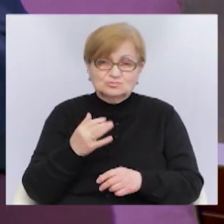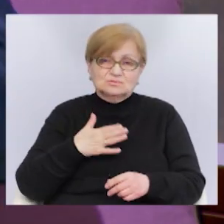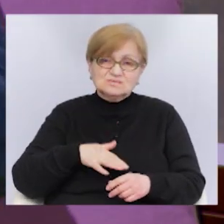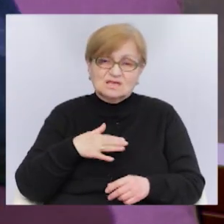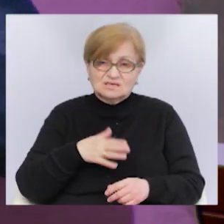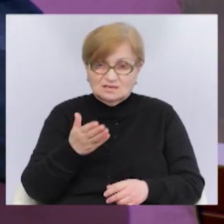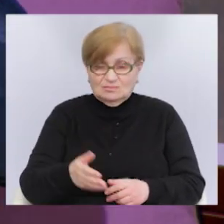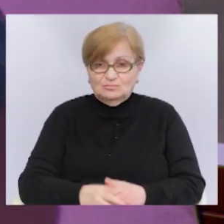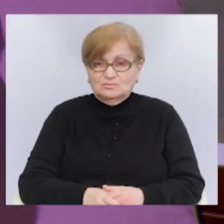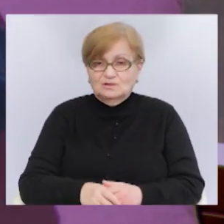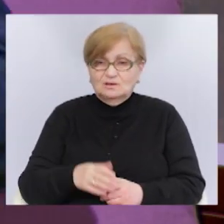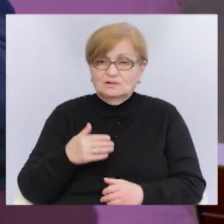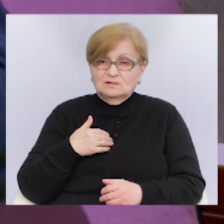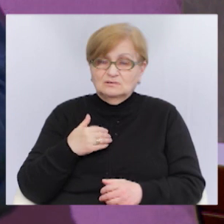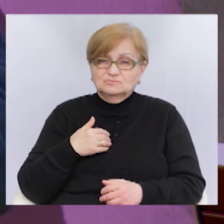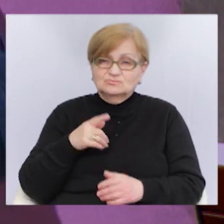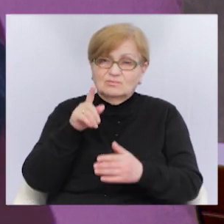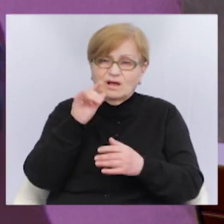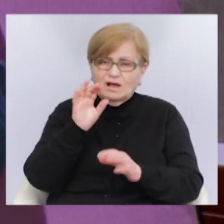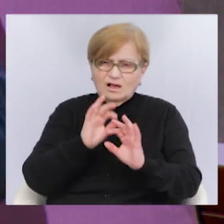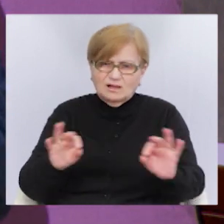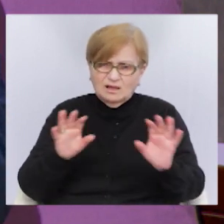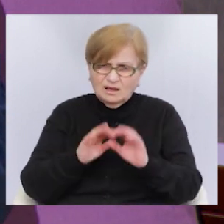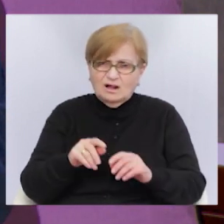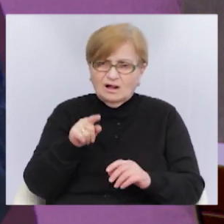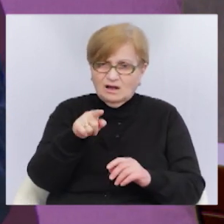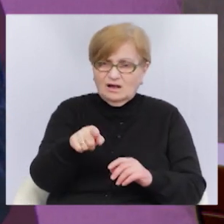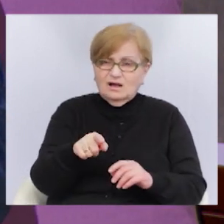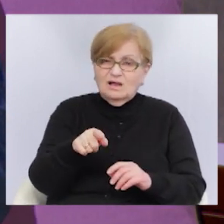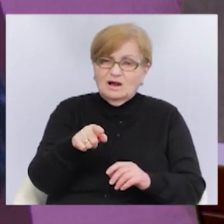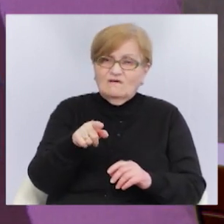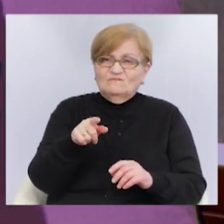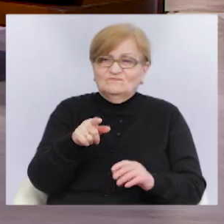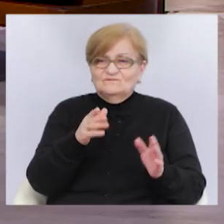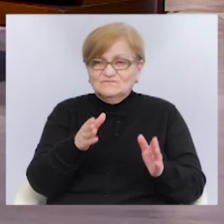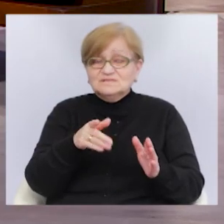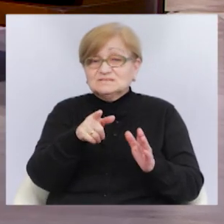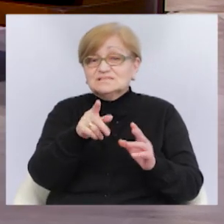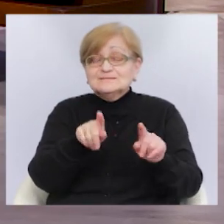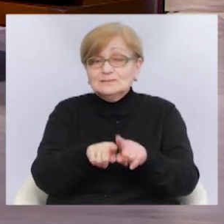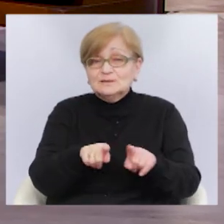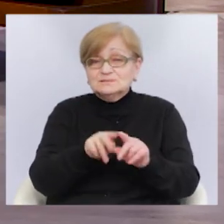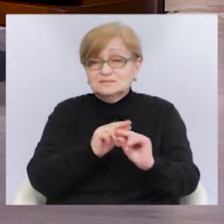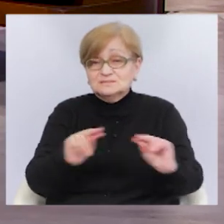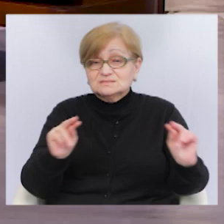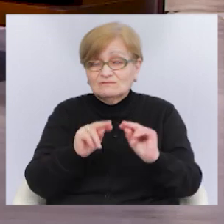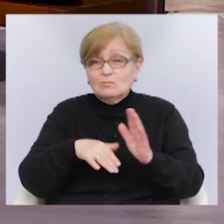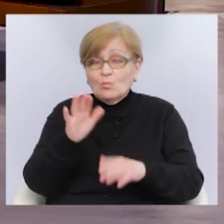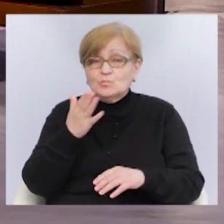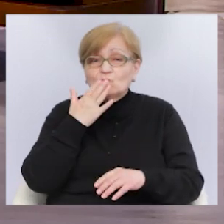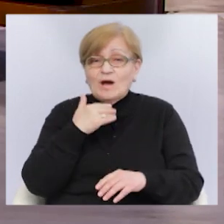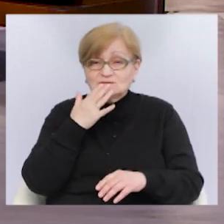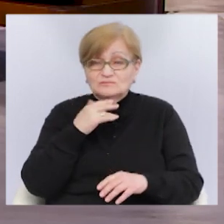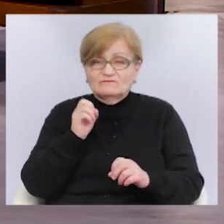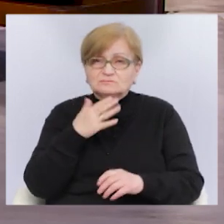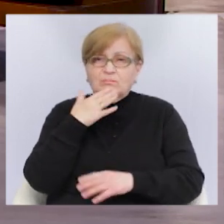რომ ხშირად გვიწევს ადამიანების დარწმუნება რომ თქვათ ეს ასეთი ტიპის სწავლება არის გაცილებით უფრო მნიშვნელოვანი ვიდრე თქვა ტრადიციული